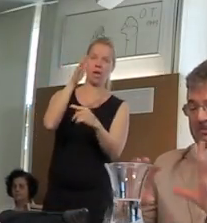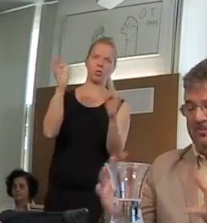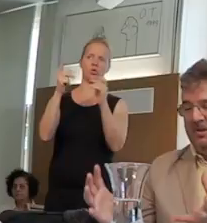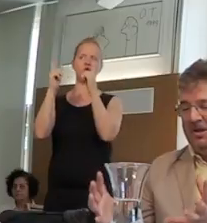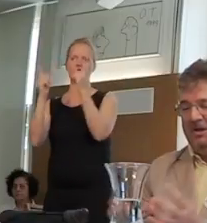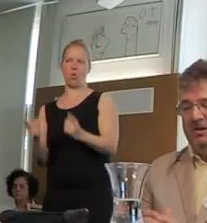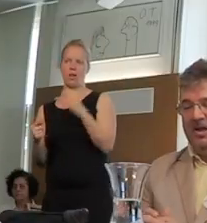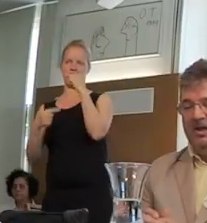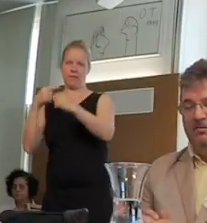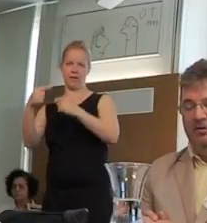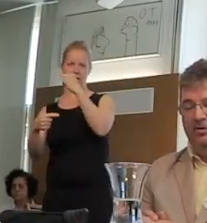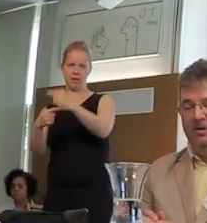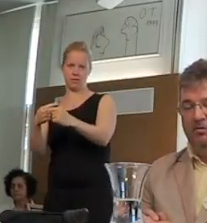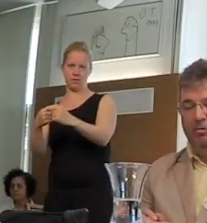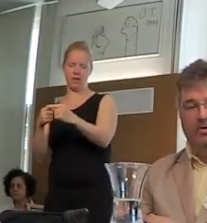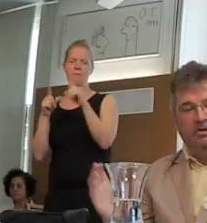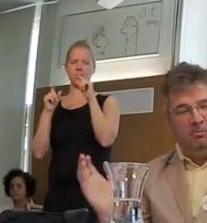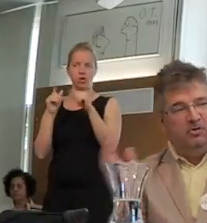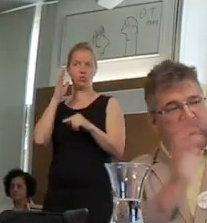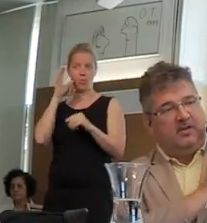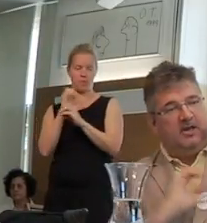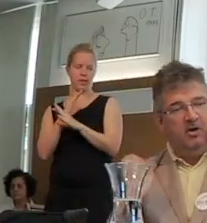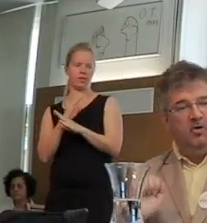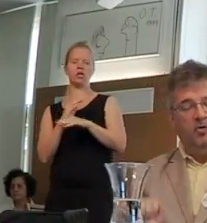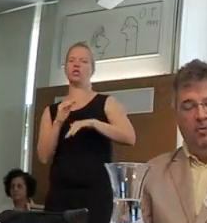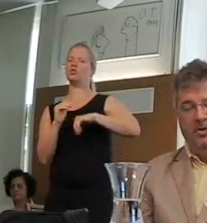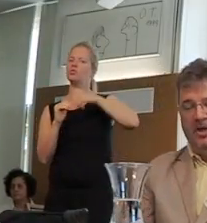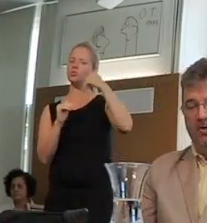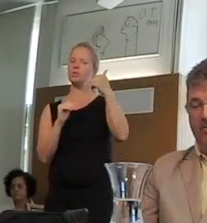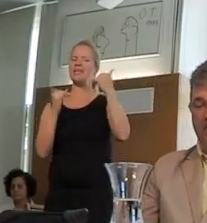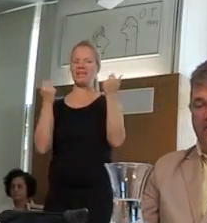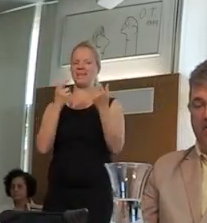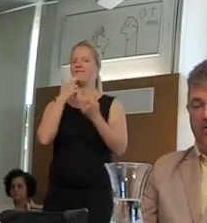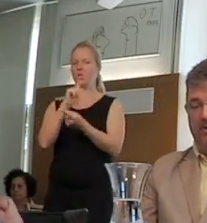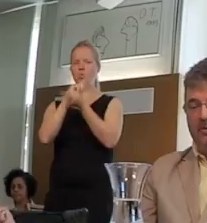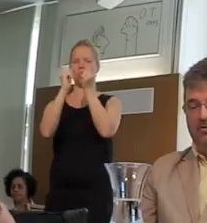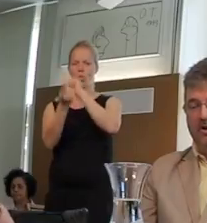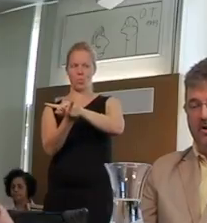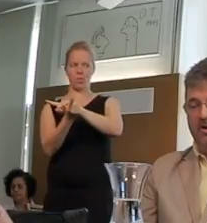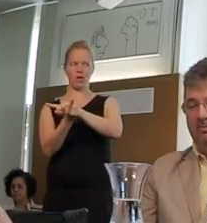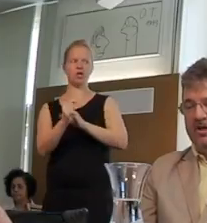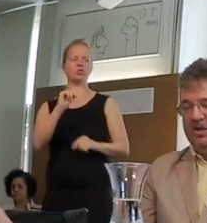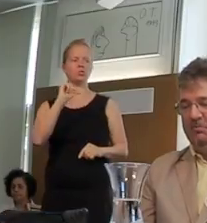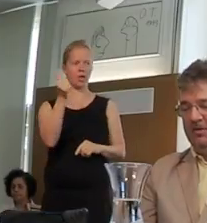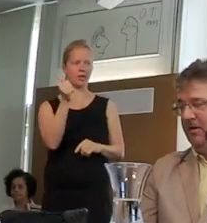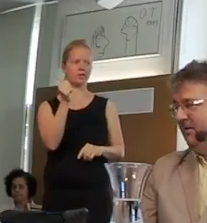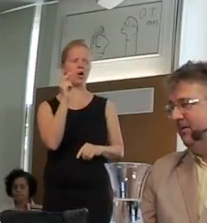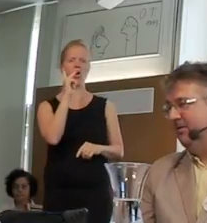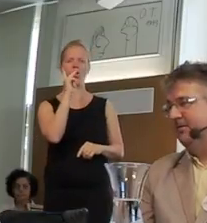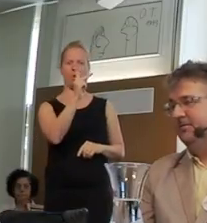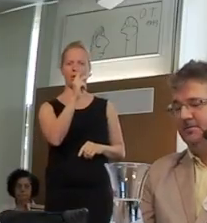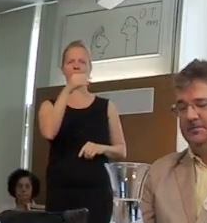also Entwicklung der Zukunft. Und jetzt möchte ich das gerne umdrehen und mit Konrad Mitschka beginnen,